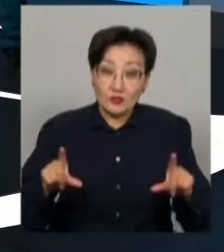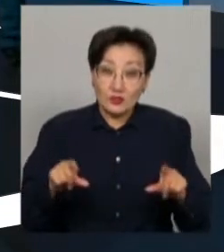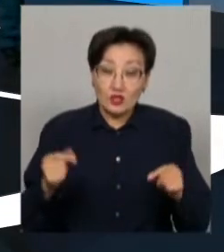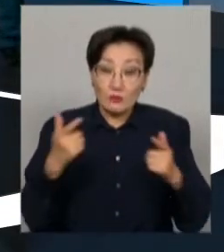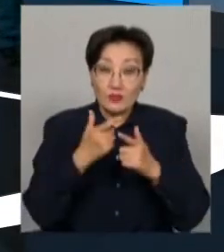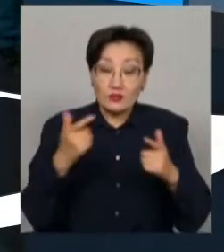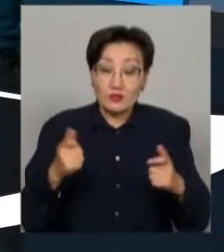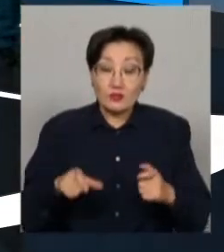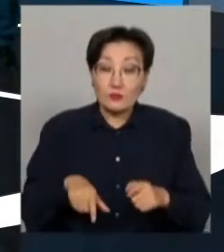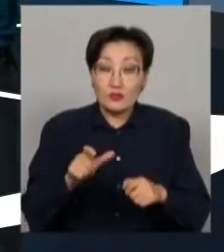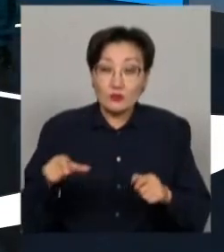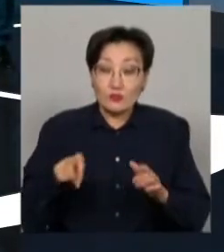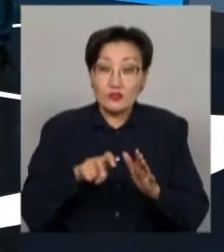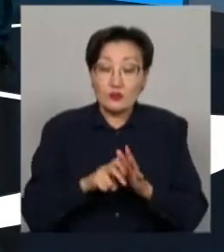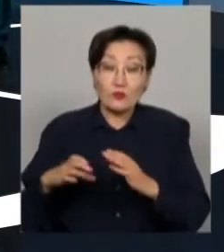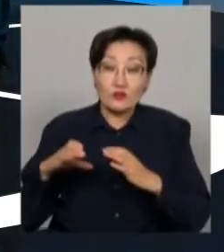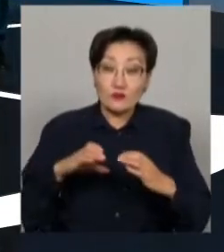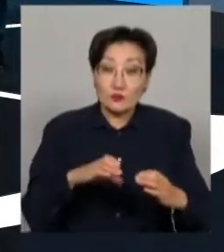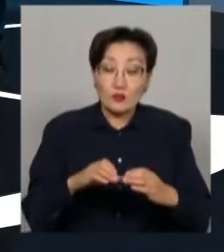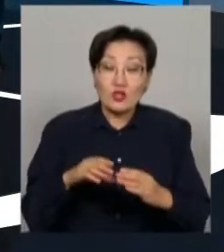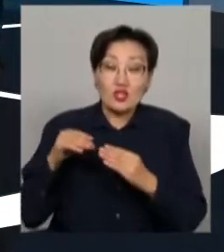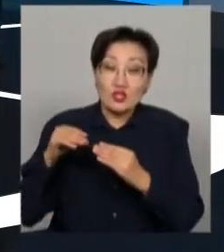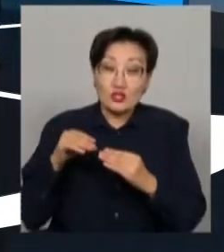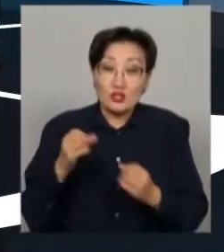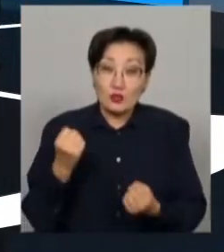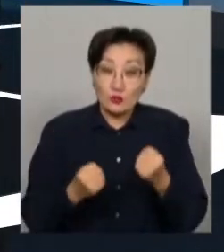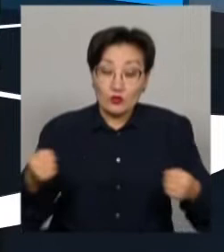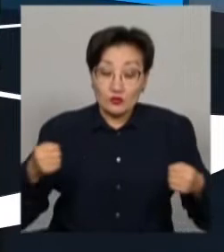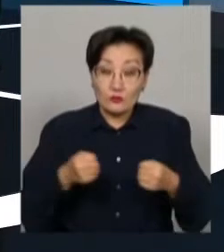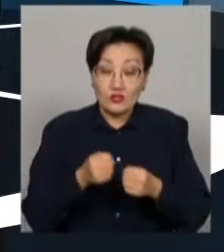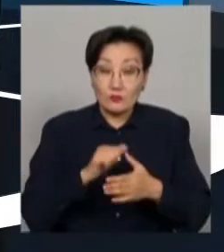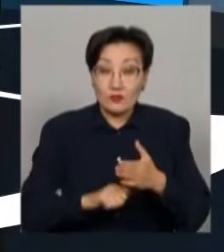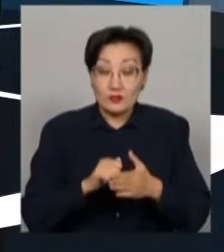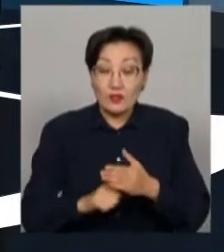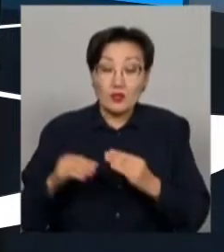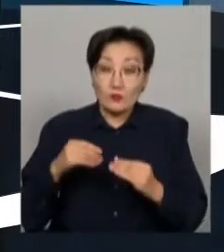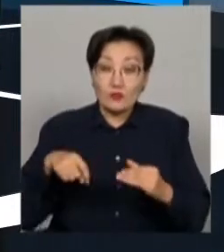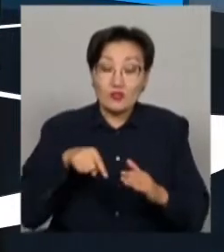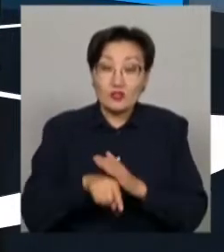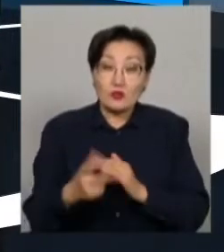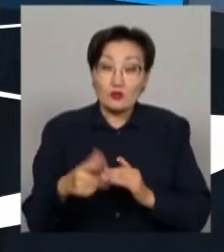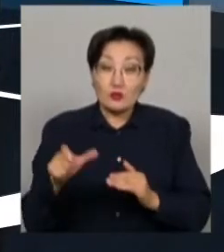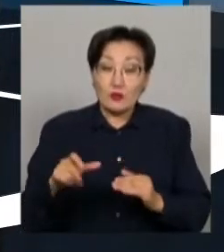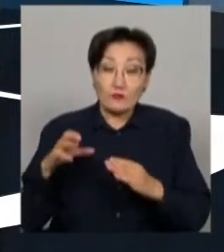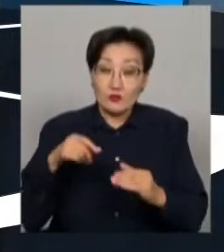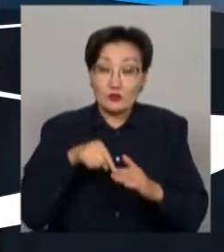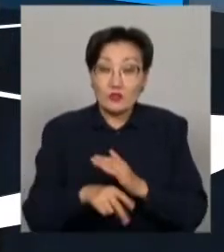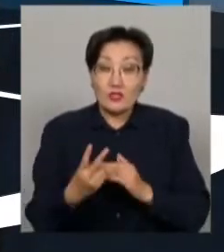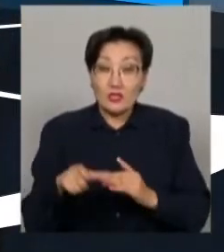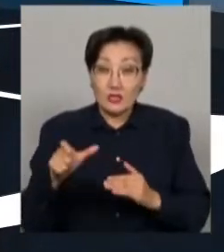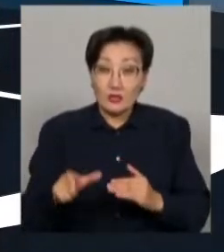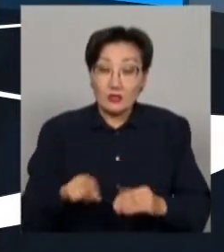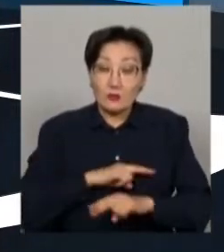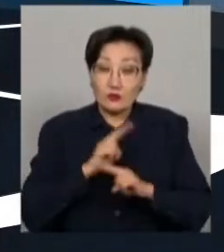департаментінің мәліметінше, жолаушылар бар автобус пен жеңіл көлік соқтығысқан. Салдарынан жеңіл машинадағы 3 жол, автобустағы 2 адам